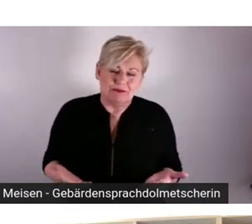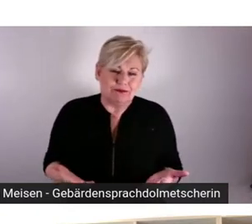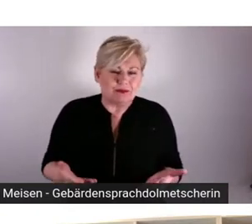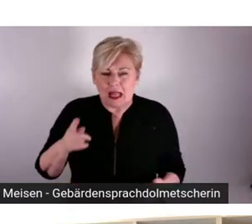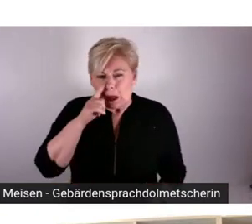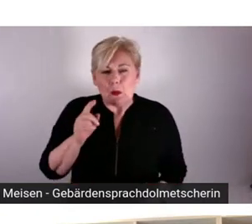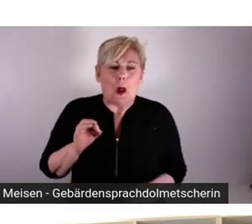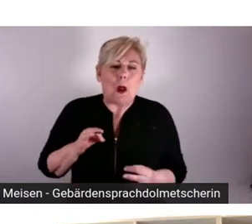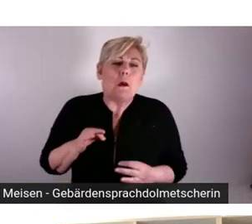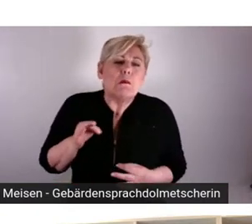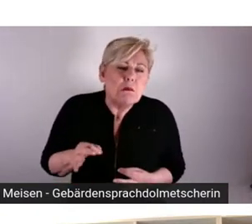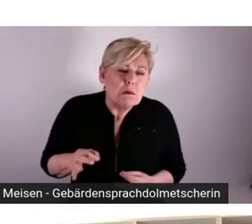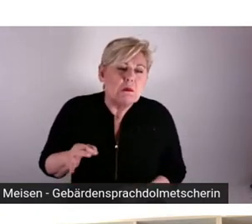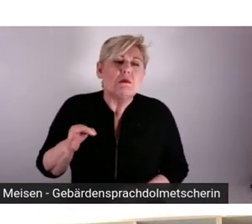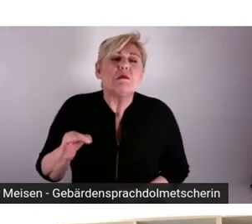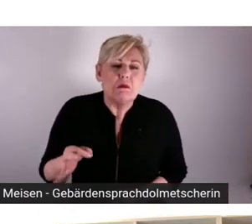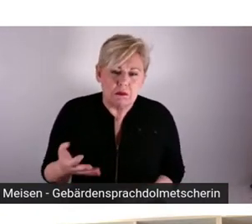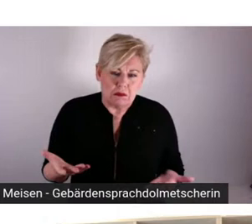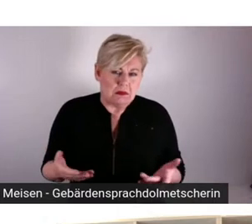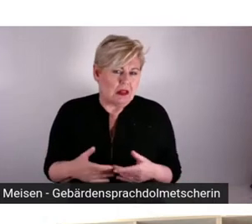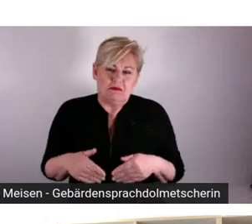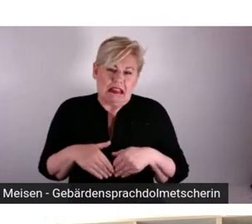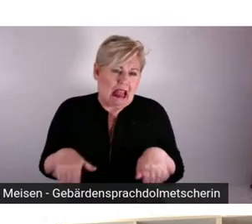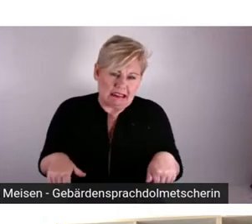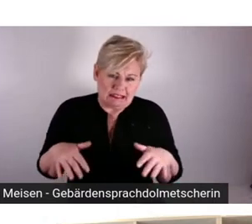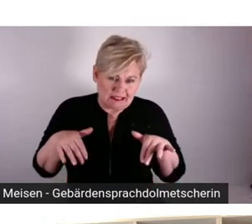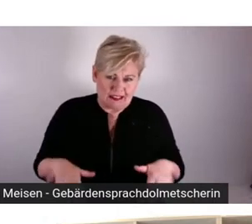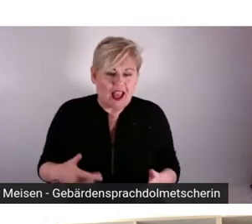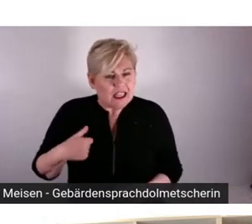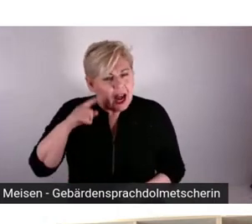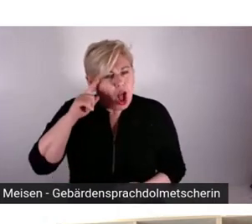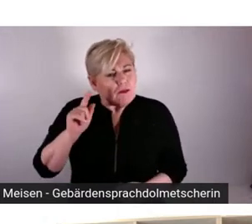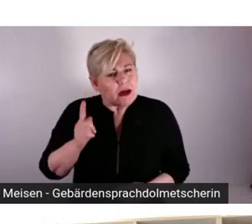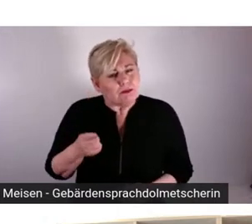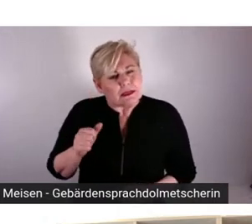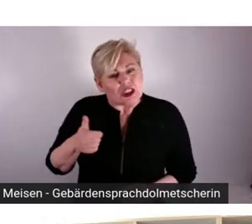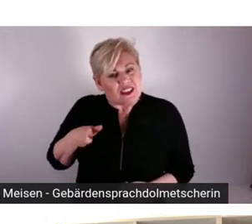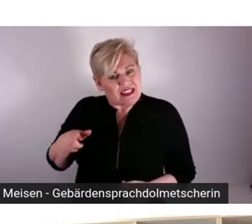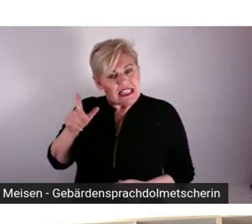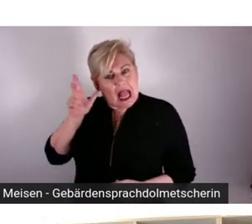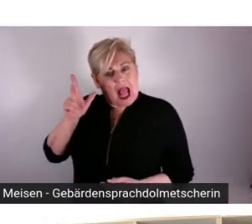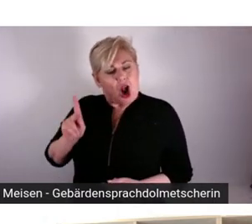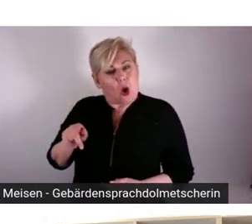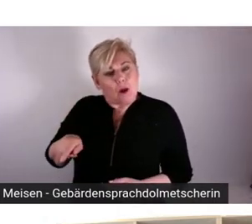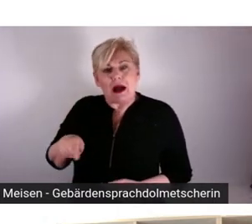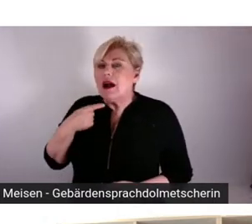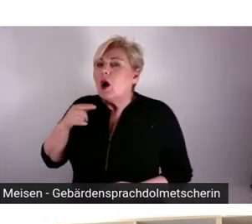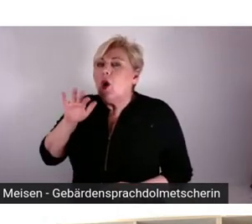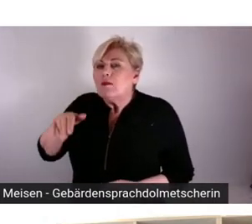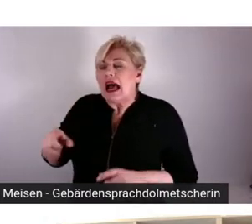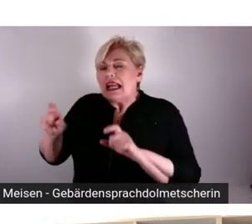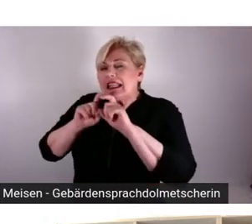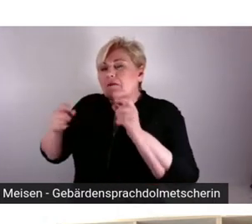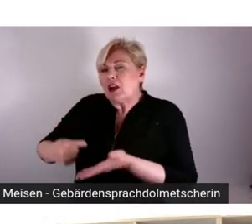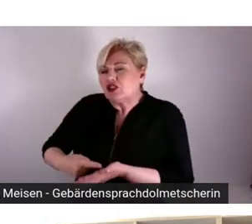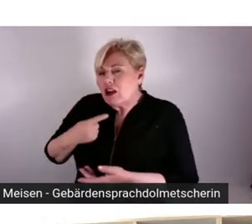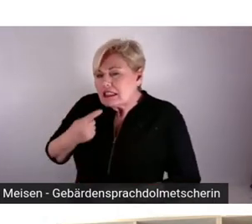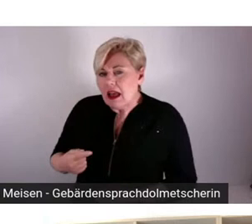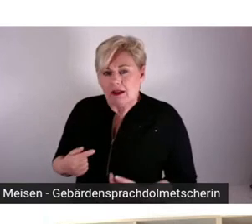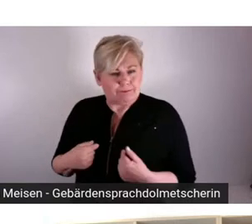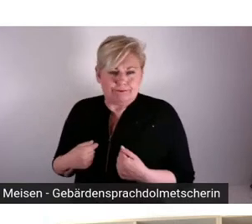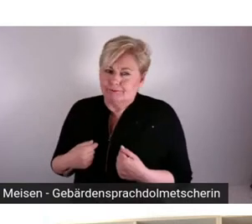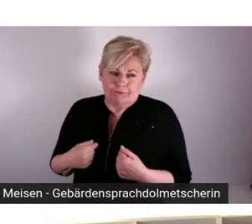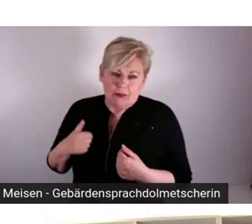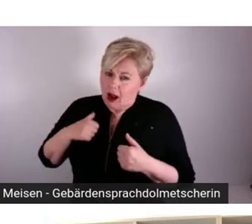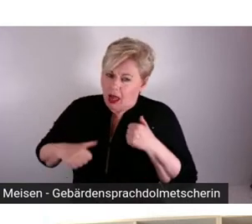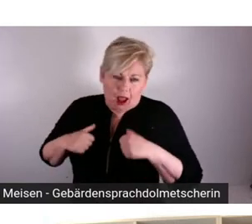sehr punktuell und sehr begrenzt. Von daher glaube ich gerade auch, was Herr Kober jetzt gerade wieder zum Thema Steuern gesagt hat, da kommen wir